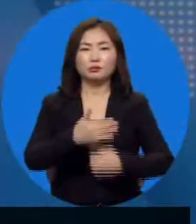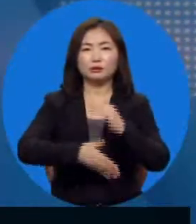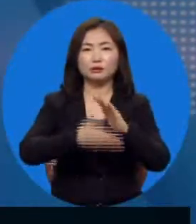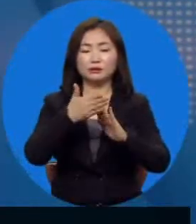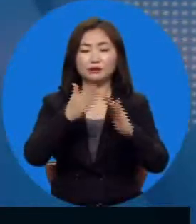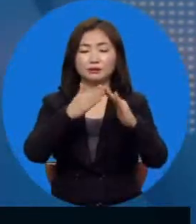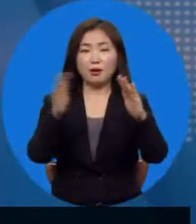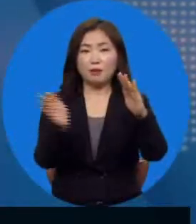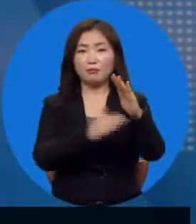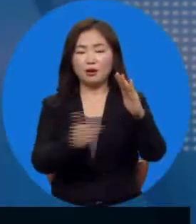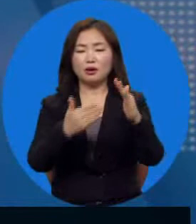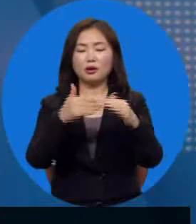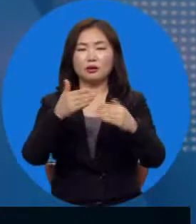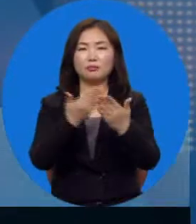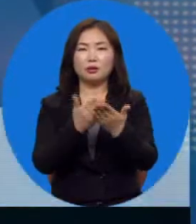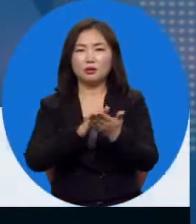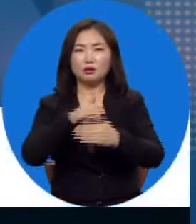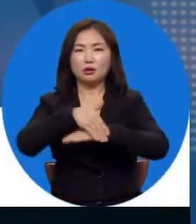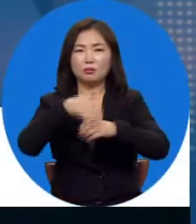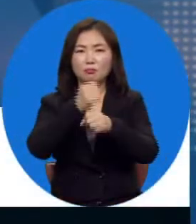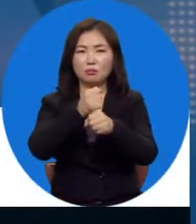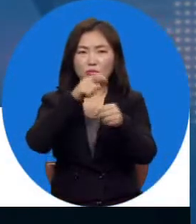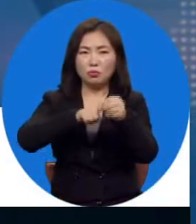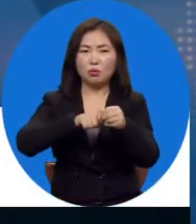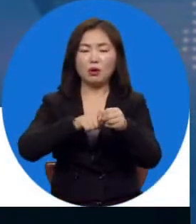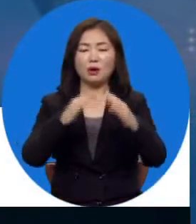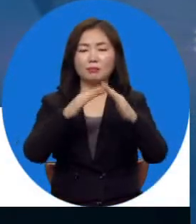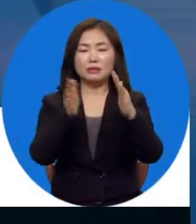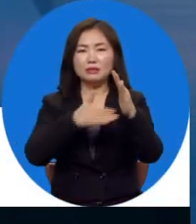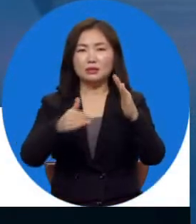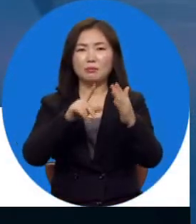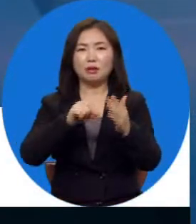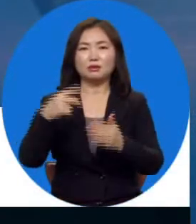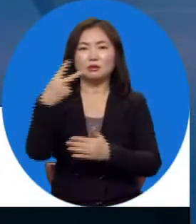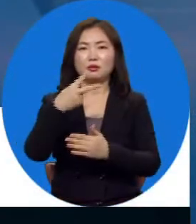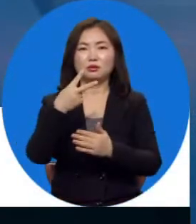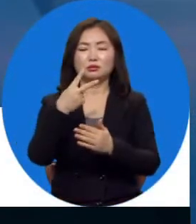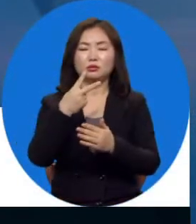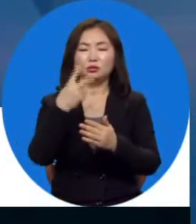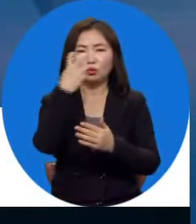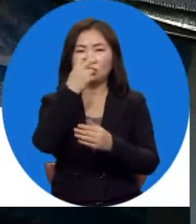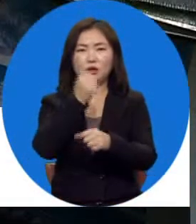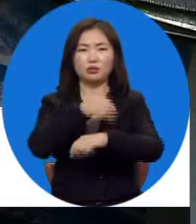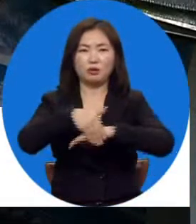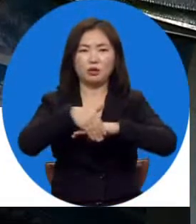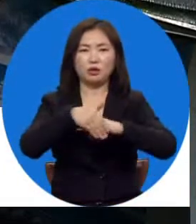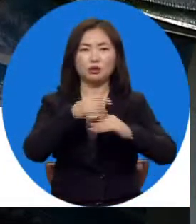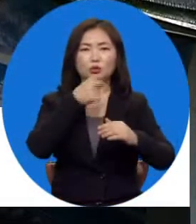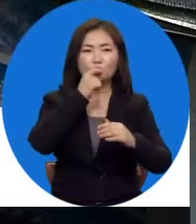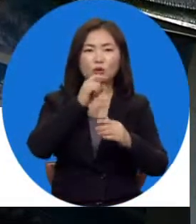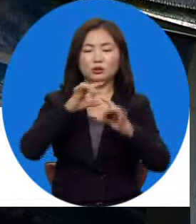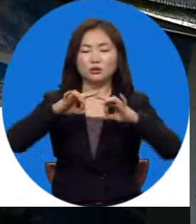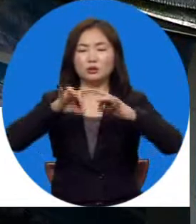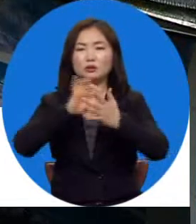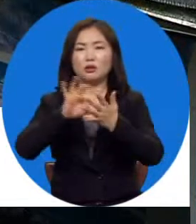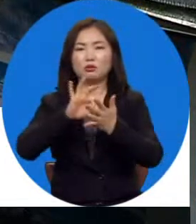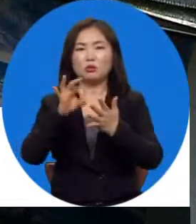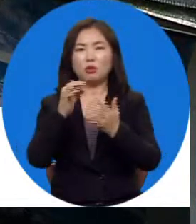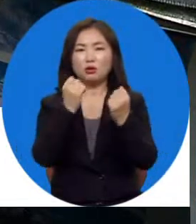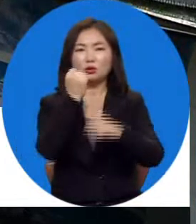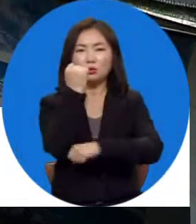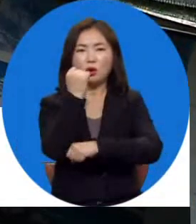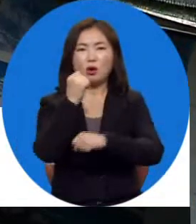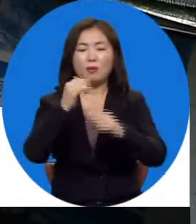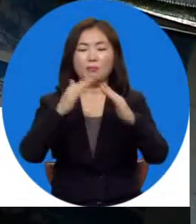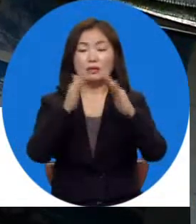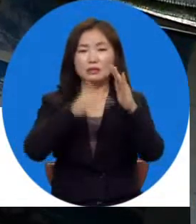달고 씨가 빈집 정비계획을 만들기 위해서 빈 집만 처녀 가구를 모두 조사합니다 수도 이용과 전기 사용량을 근거로 추정한